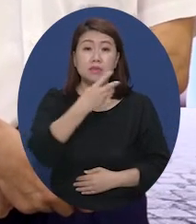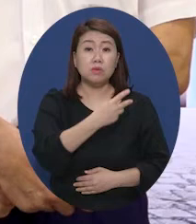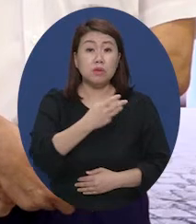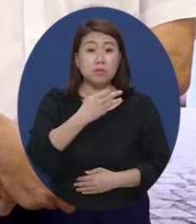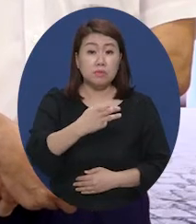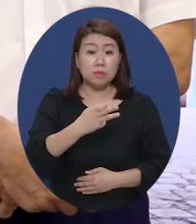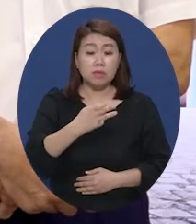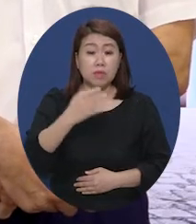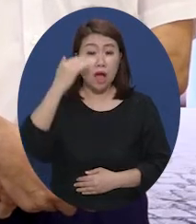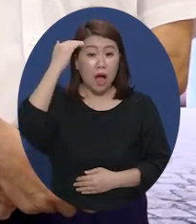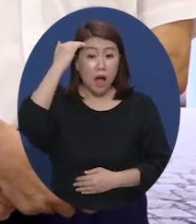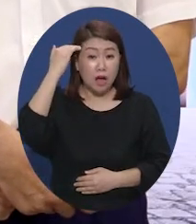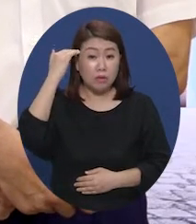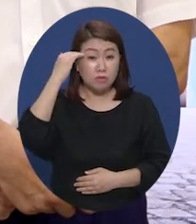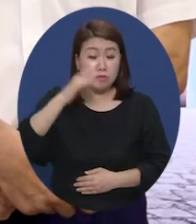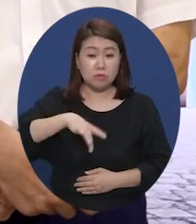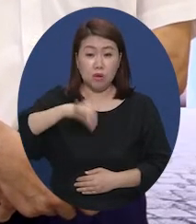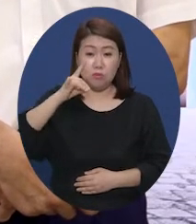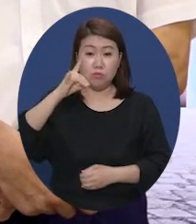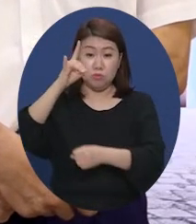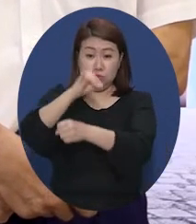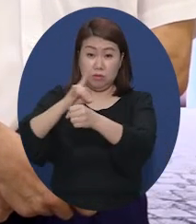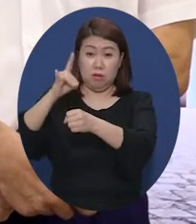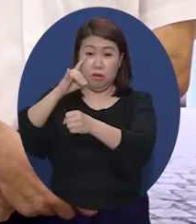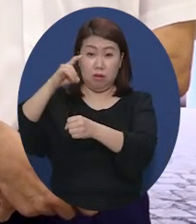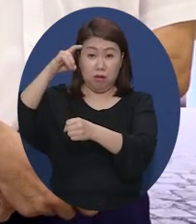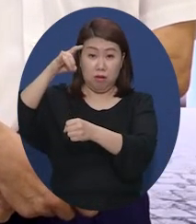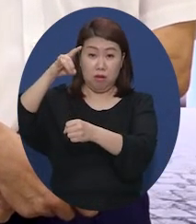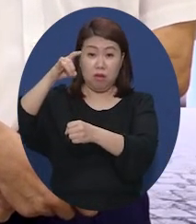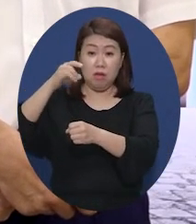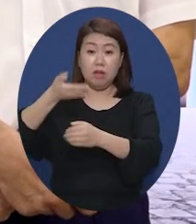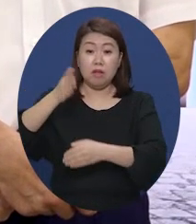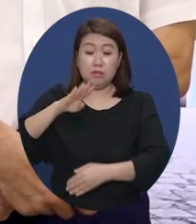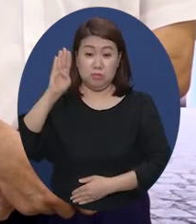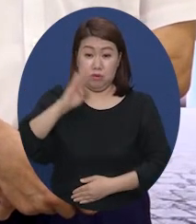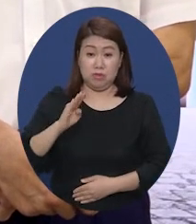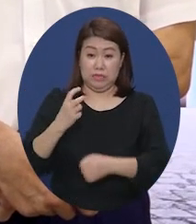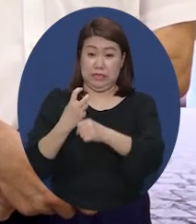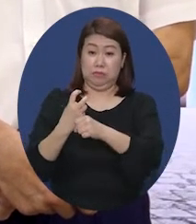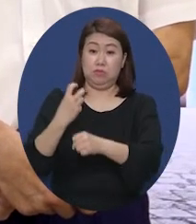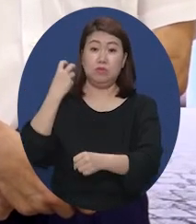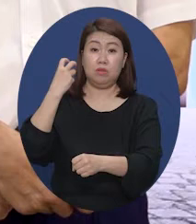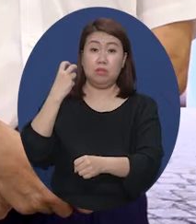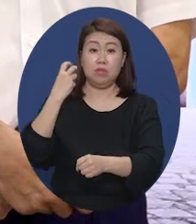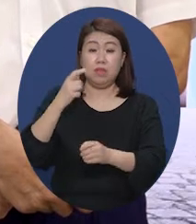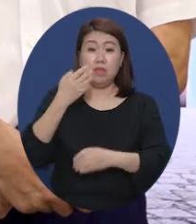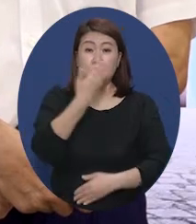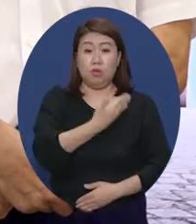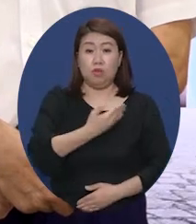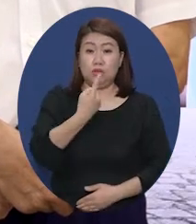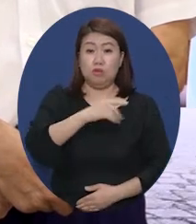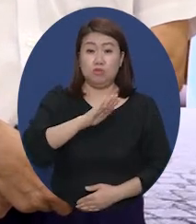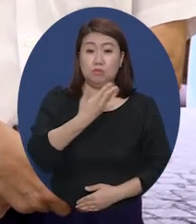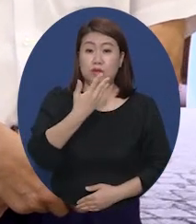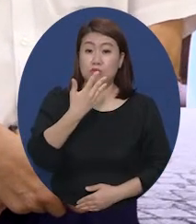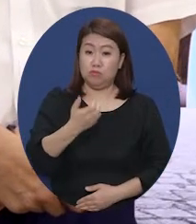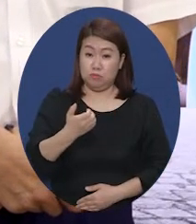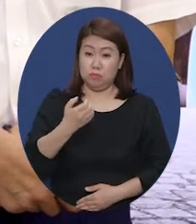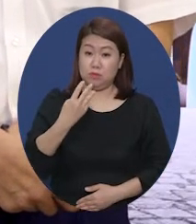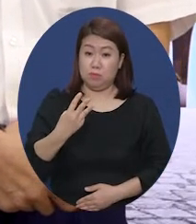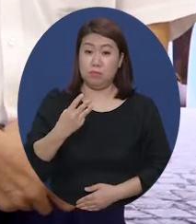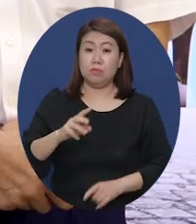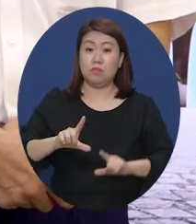우리나라가 2013년에 처음으로 이제 인공위성을 쏘아 올렸죠. 근데 브라질은 우리보다도 20년 앞서서